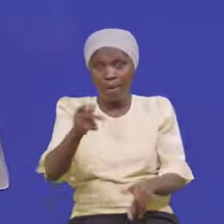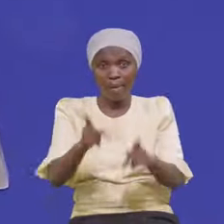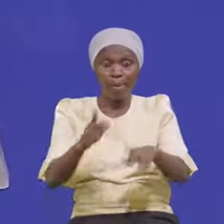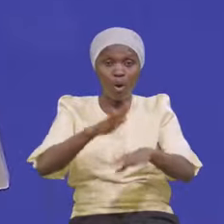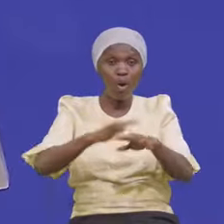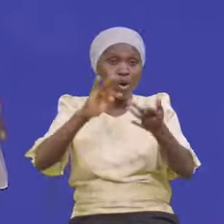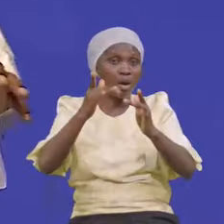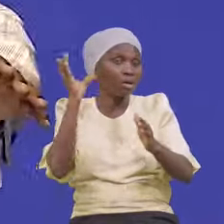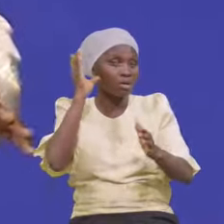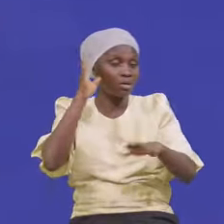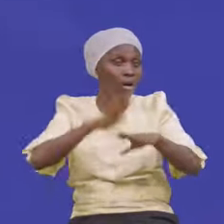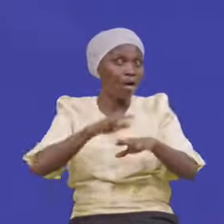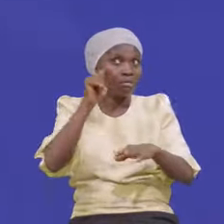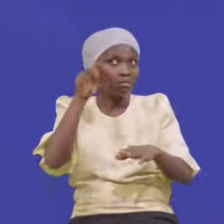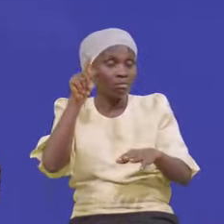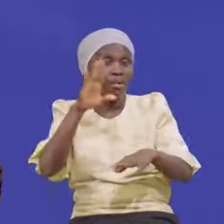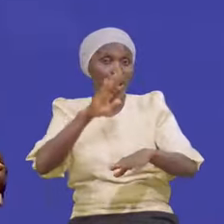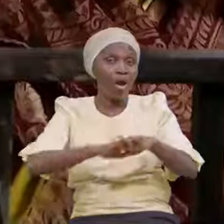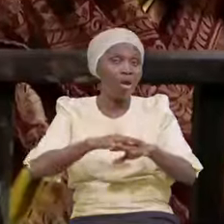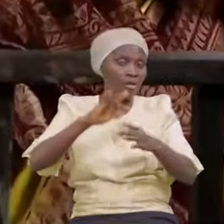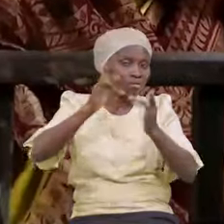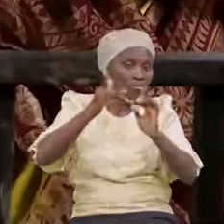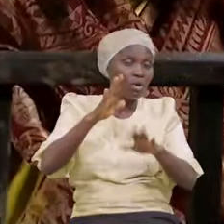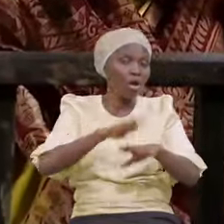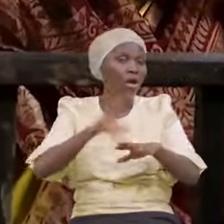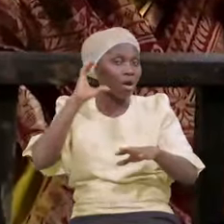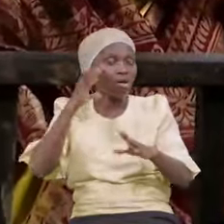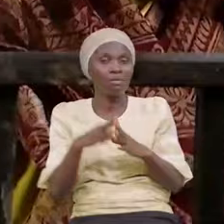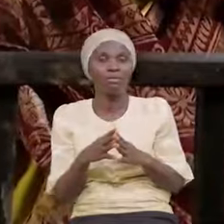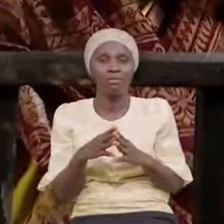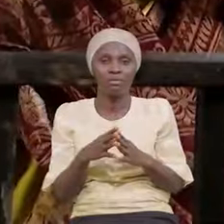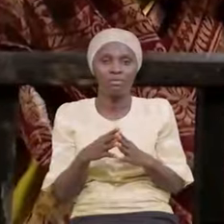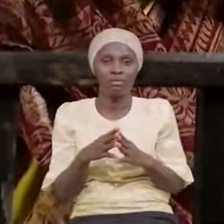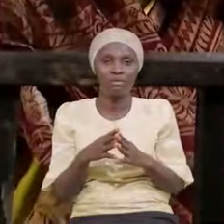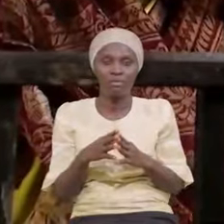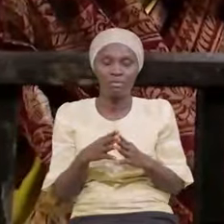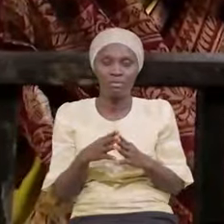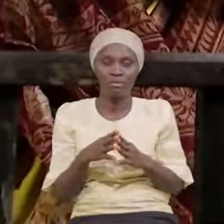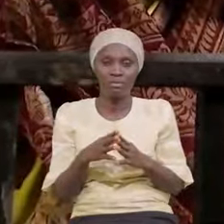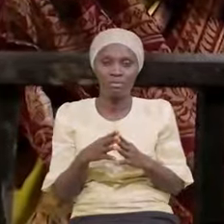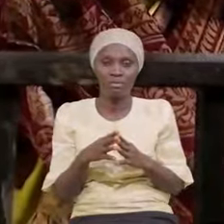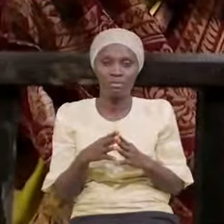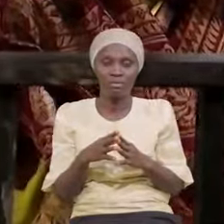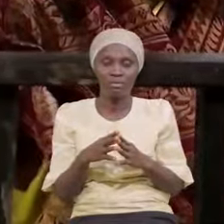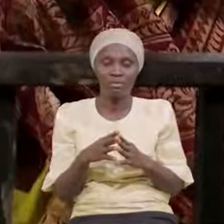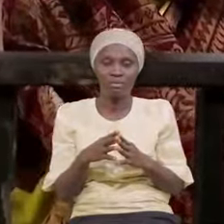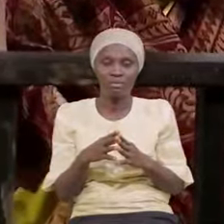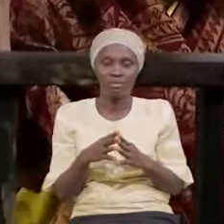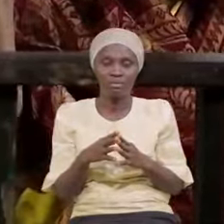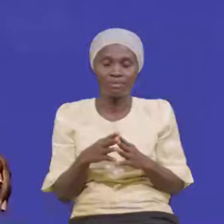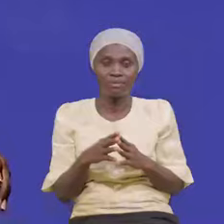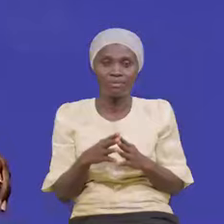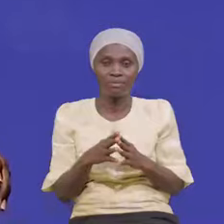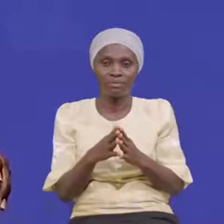the same thing. ఆన్లైన్ లో వీక్షిస్తున్న వారందరూ కూడా అలాగే చేయనై ఉన్నారు. You are not waiting for work anymore before you are saved.